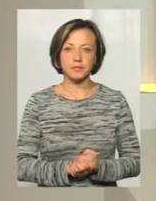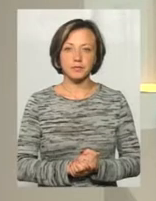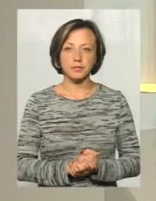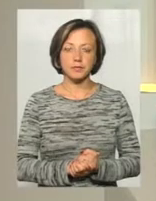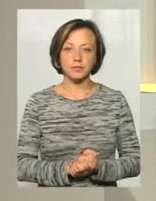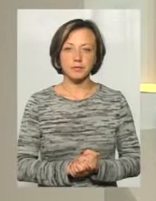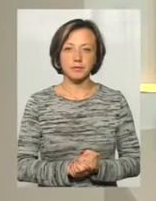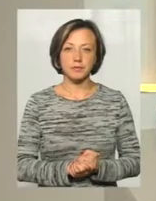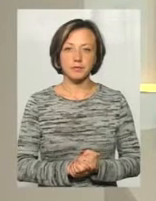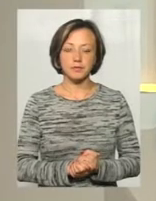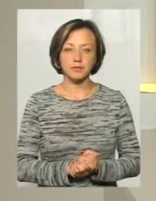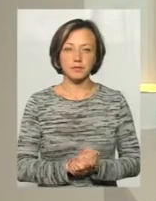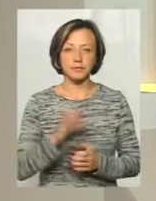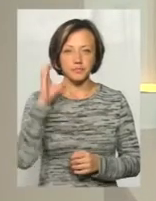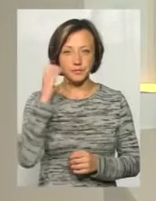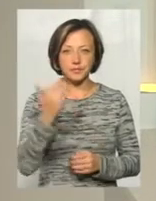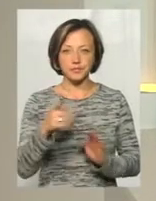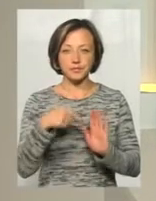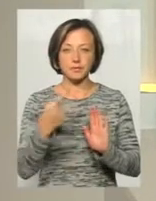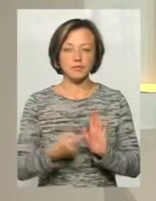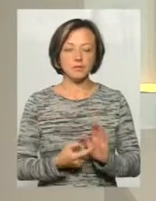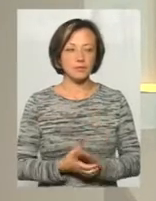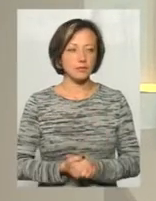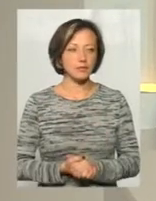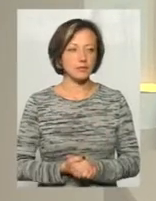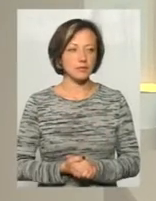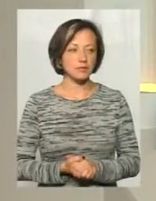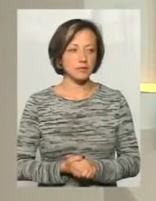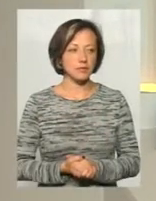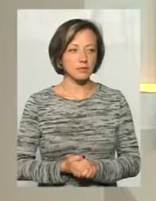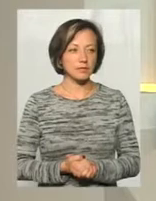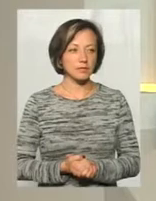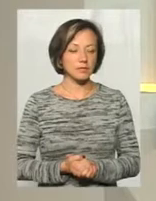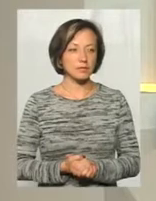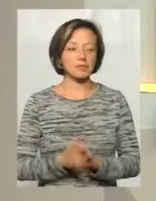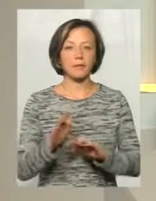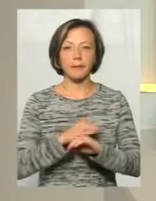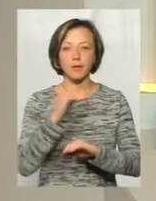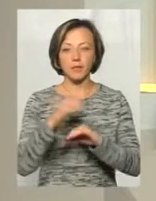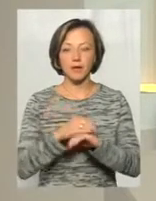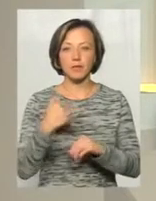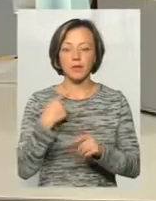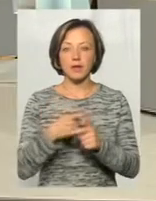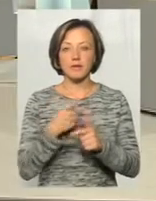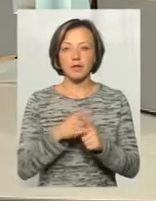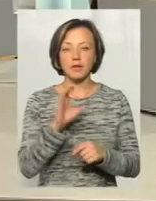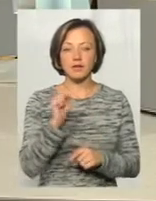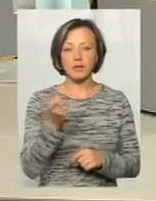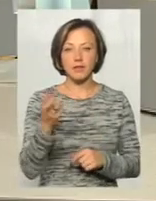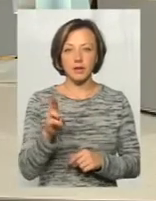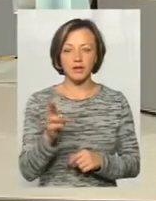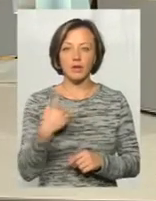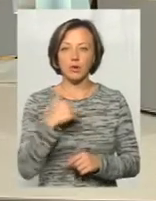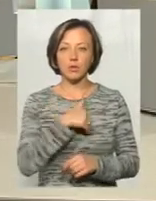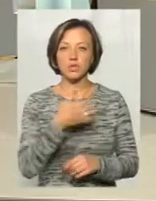є глядач на зв'язку. Давайте послухаємо питання і продовжимо нашу розмову. Добрий вечір. Добрий вечір, мене звати Валентина. Я